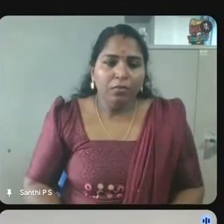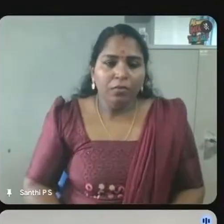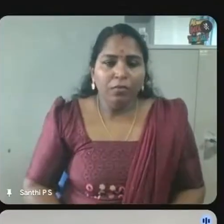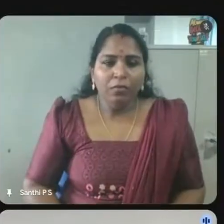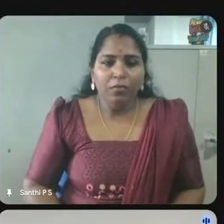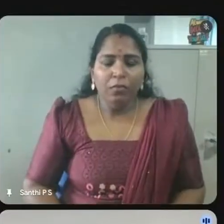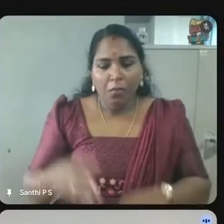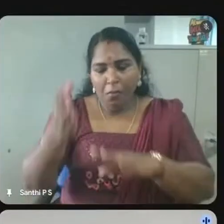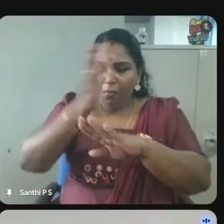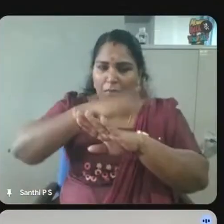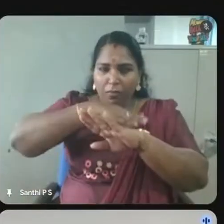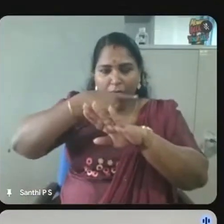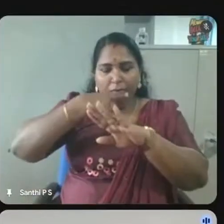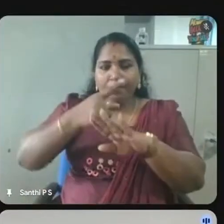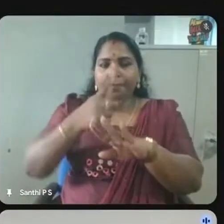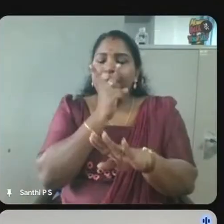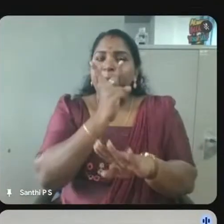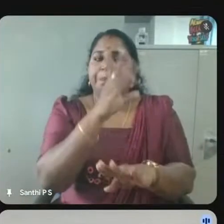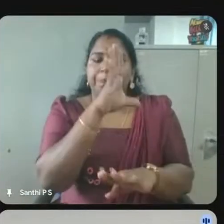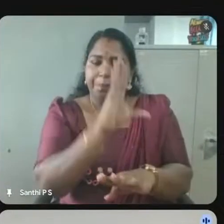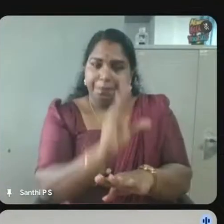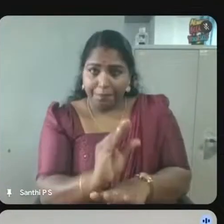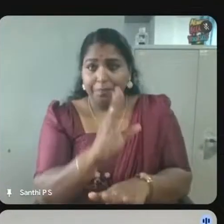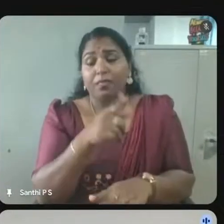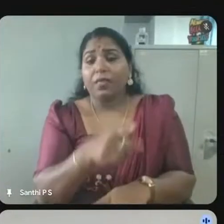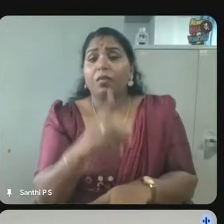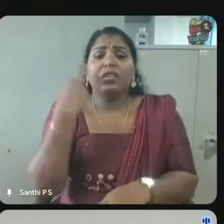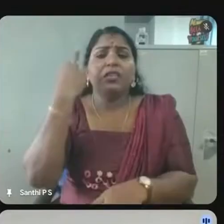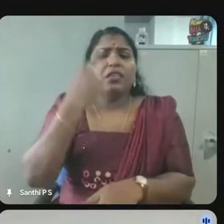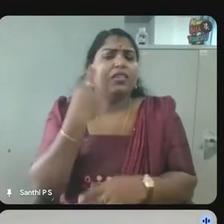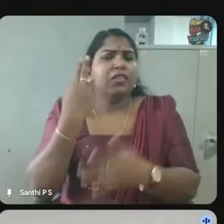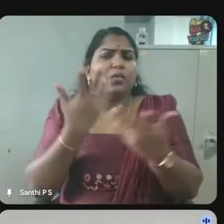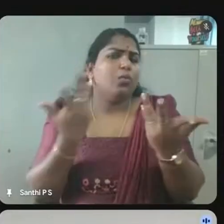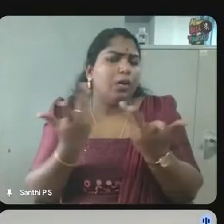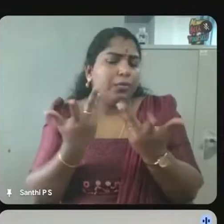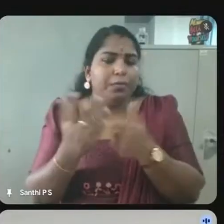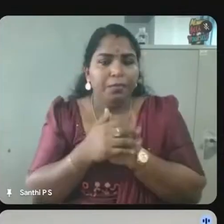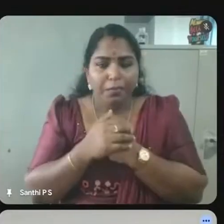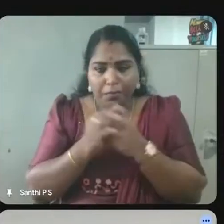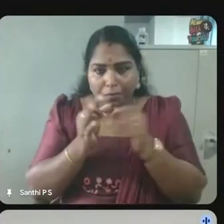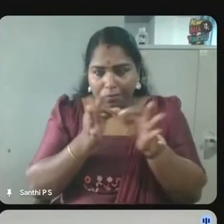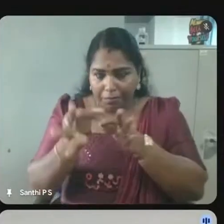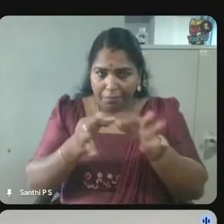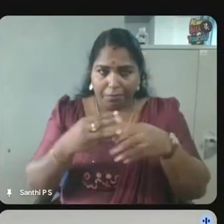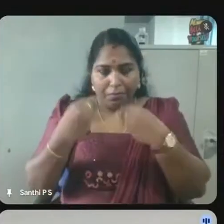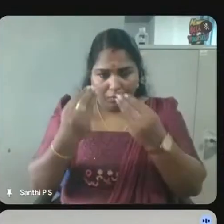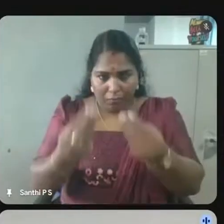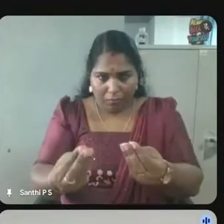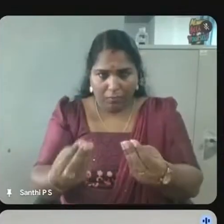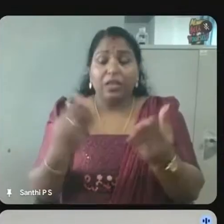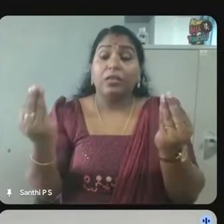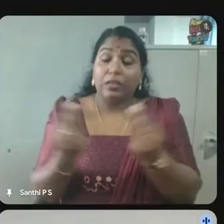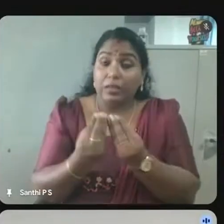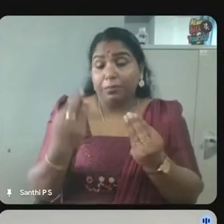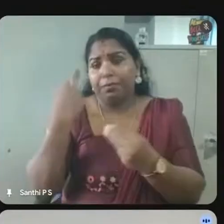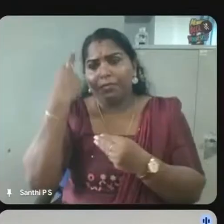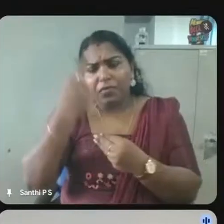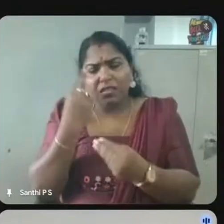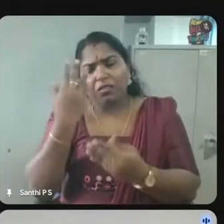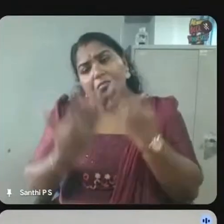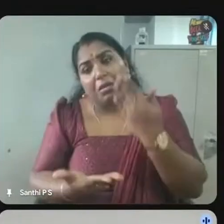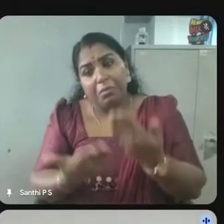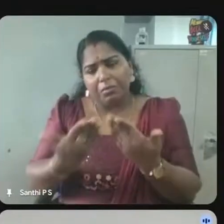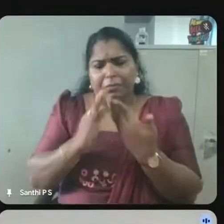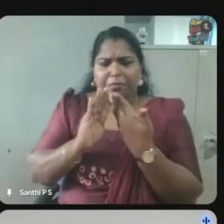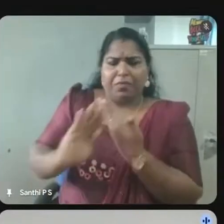പറ്റി സംസാരിച്ചു. ഇനി അടുത്തത് എന്തൊക്കെയാണ് ഇതിന്റെ കാരണങ്ങൾ? നമ്മൾ നേരത്തെ പറഞ്ഞു, ഇതിൽ കുറേ കാരണങ്ങൾ നമുക്ക് ഒഴിവാക്കാൻ പറ്റുന്ന കാരണങ്ങളാണ്. അതിൽ